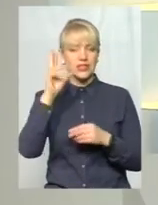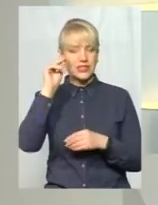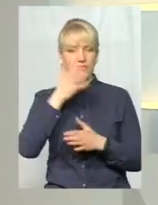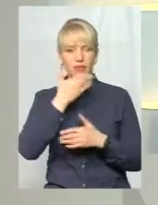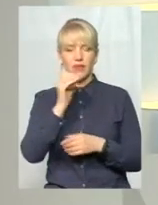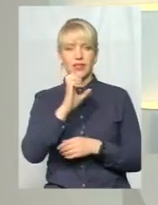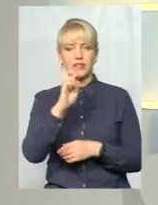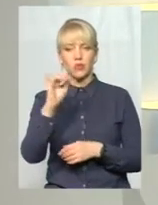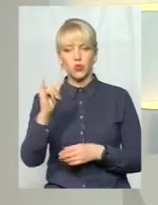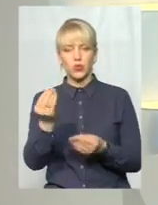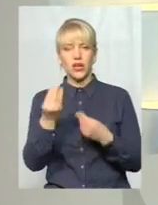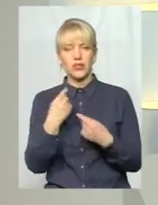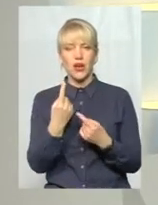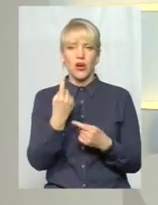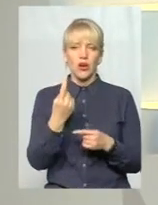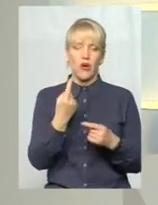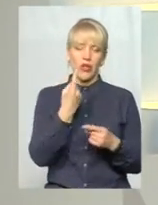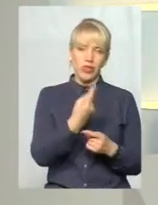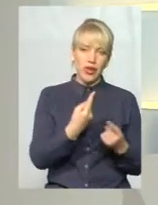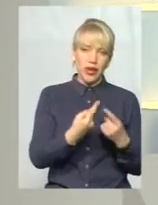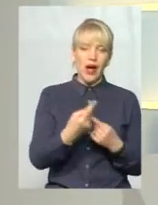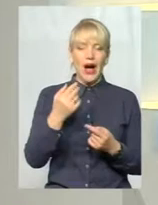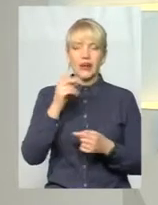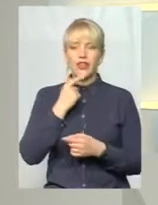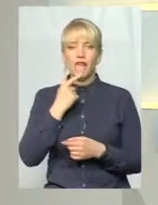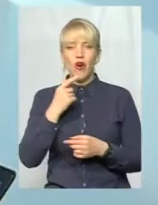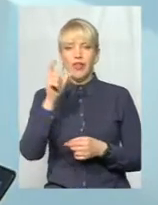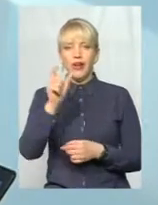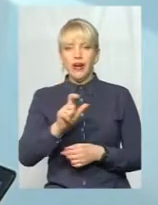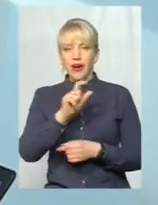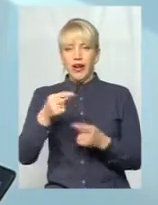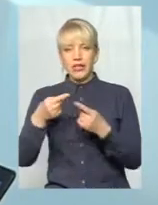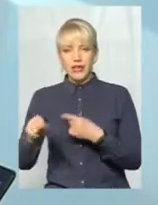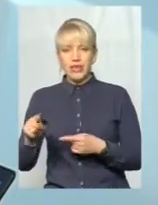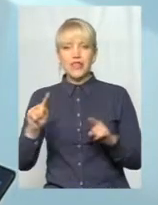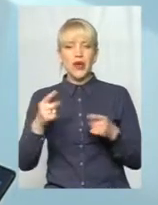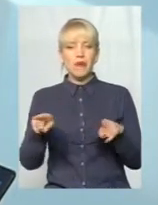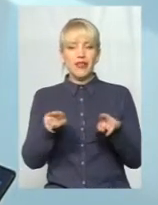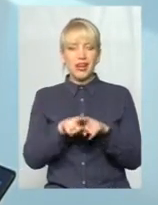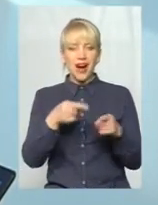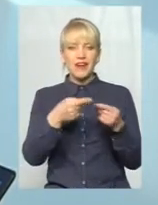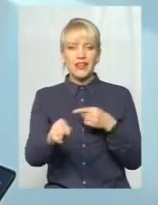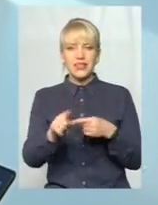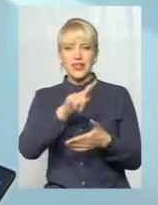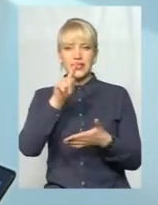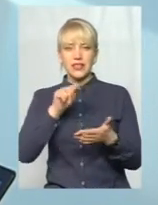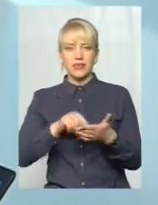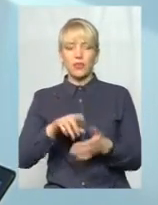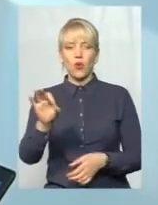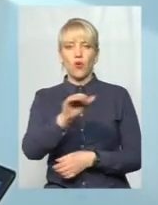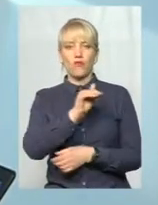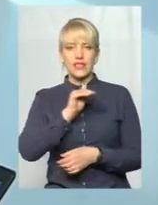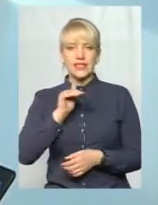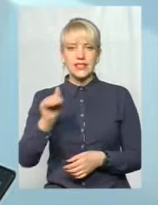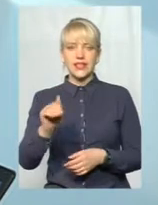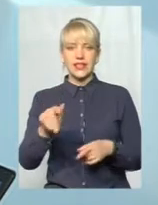СБУ надає одні цифри, Червоний Хрест – інші. Чому вони не збігаються? Ну, перш за все, це офіційна